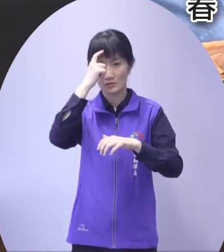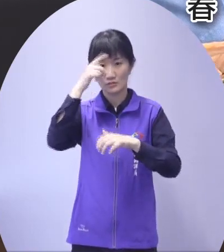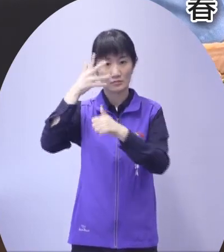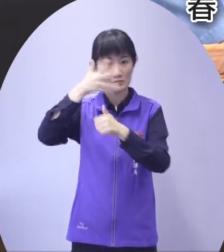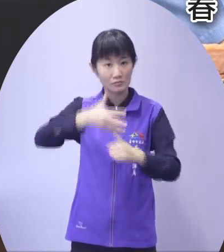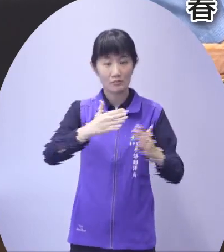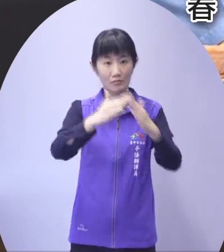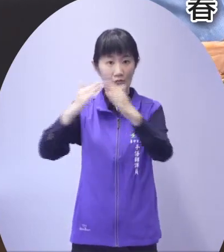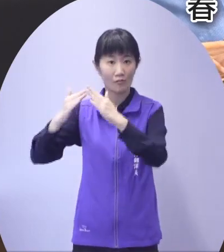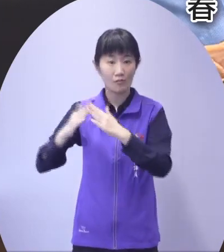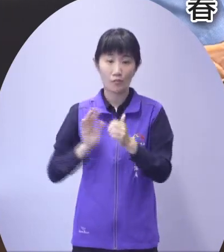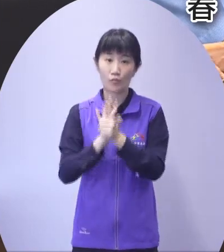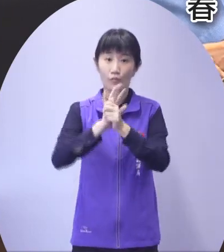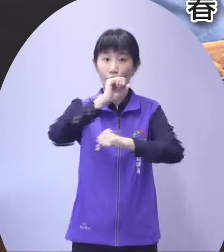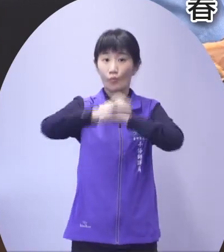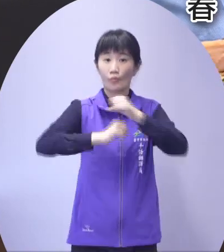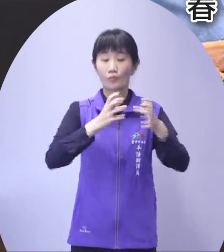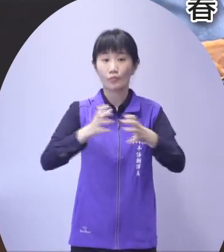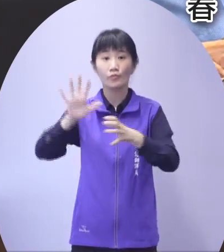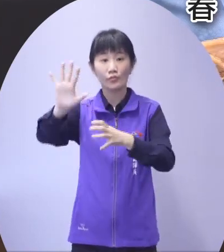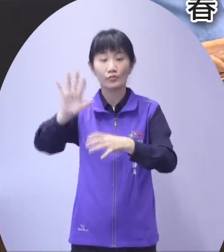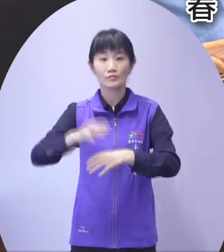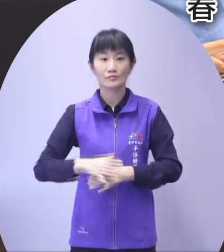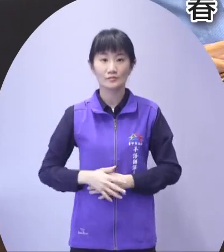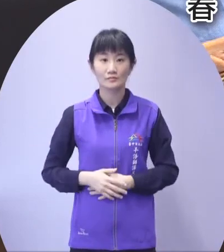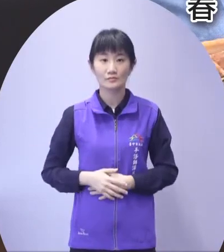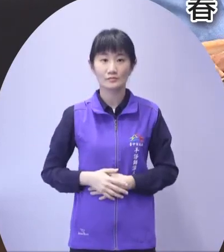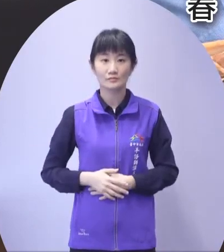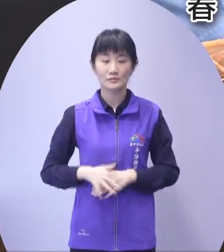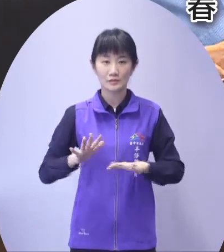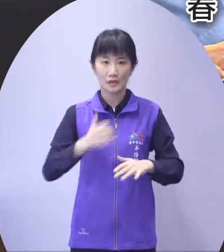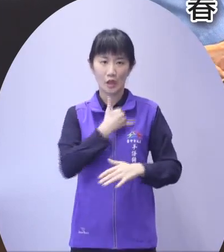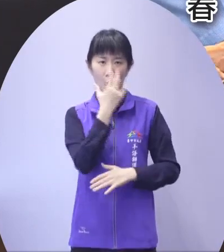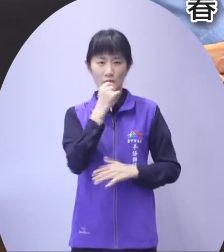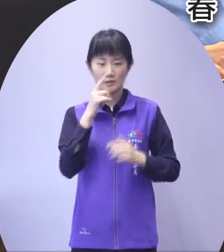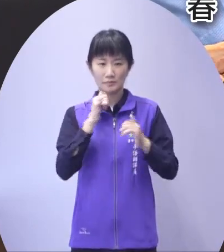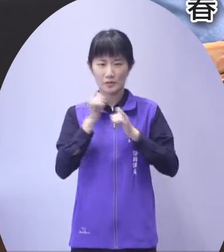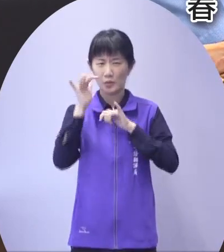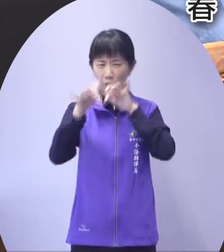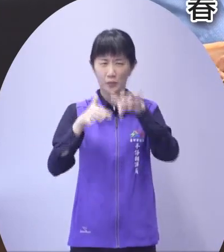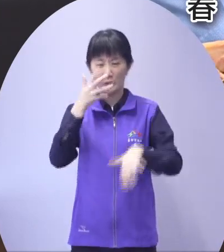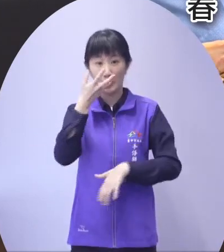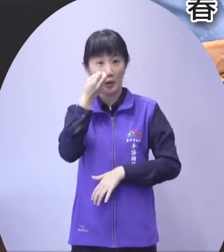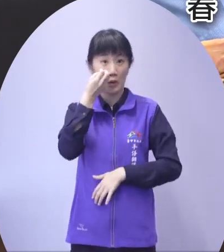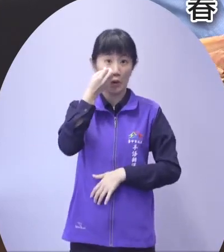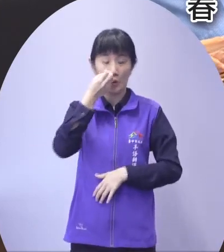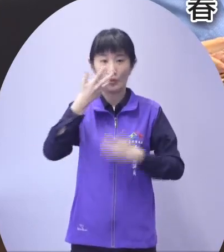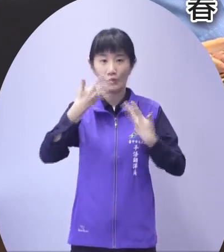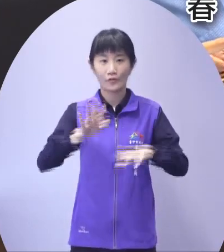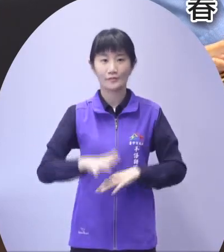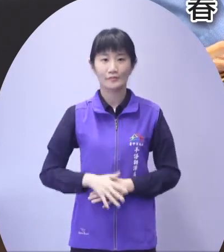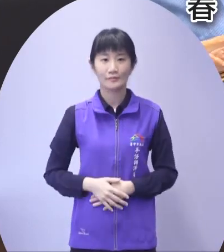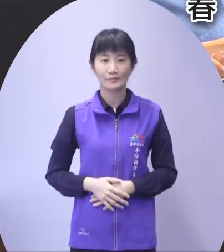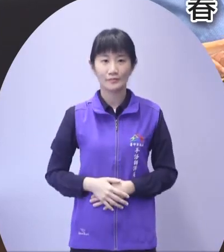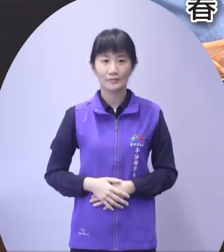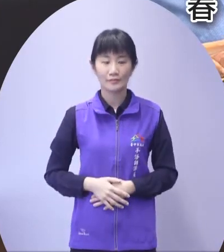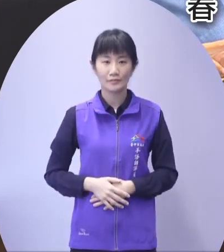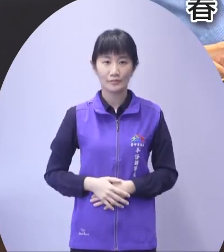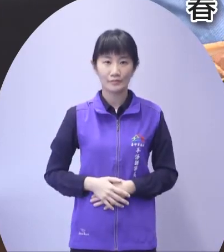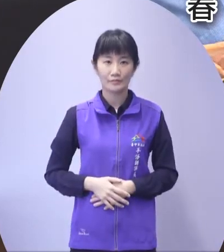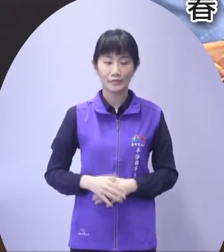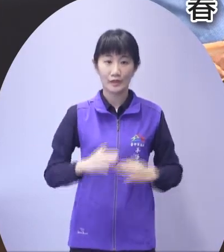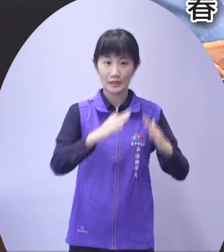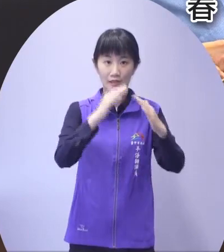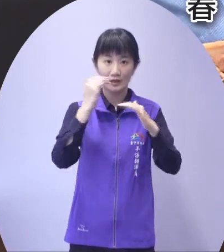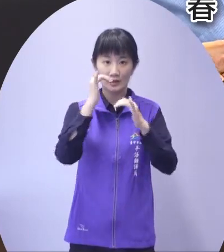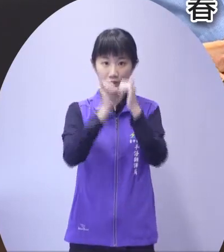推广活动，还有包括北屯义德洋楼的，最近假日人潮都非常的多。那也借这个机会，我们拜托，因为177个古